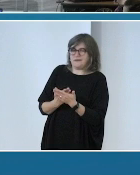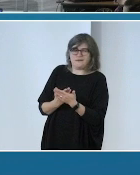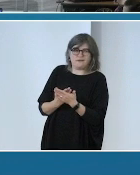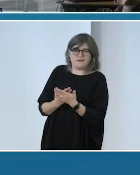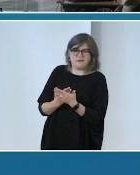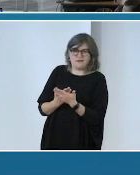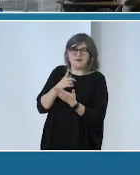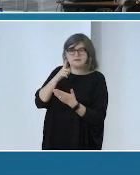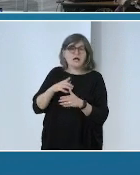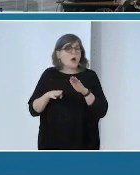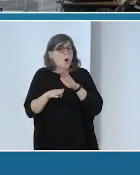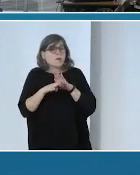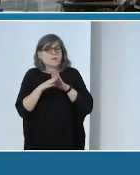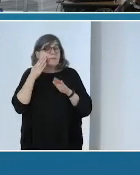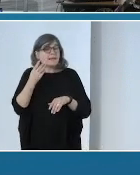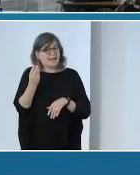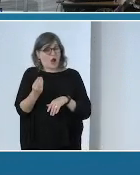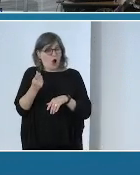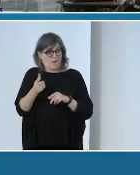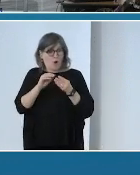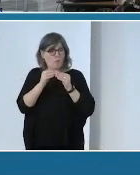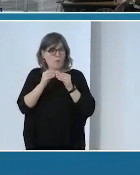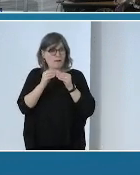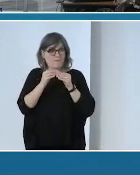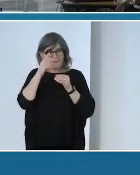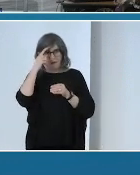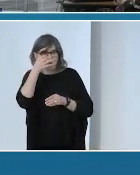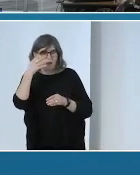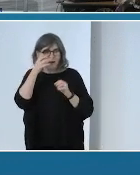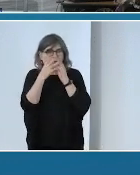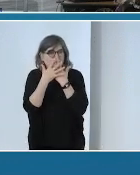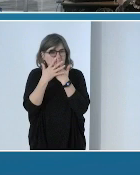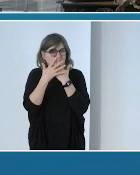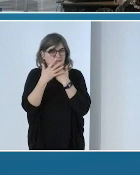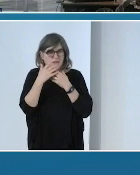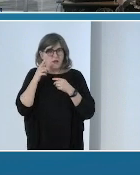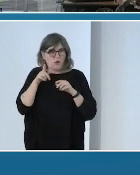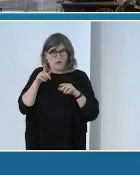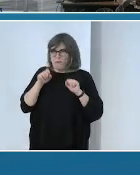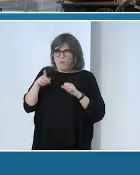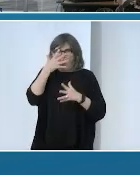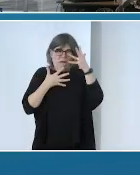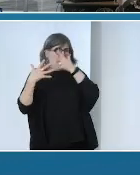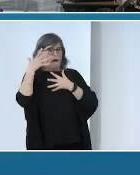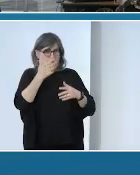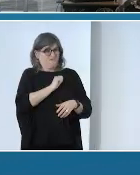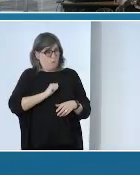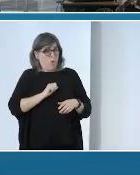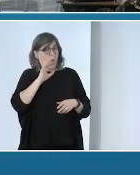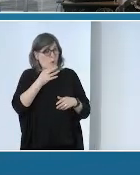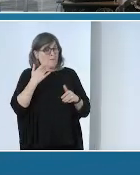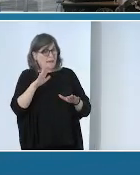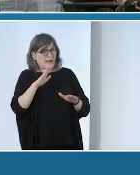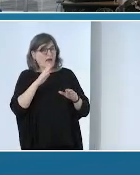qui au départ, si l'enfant est aréflexique vestibulaire, effectivement, va être très très perturbé, mais très rapidement, il va avoir